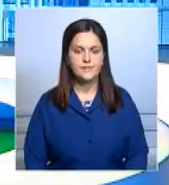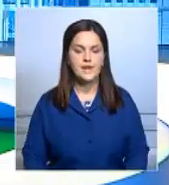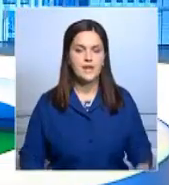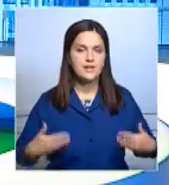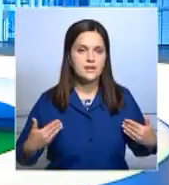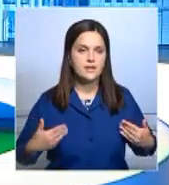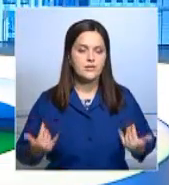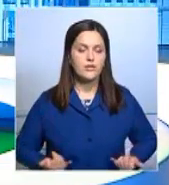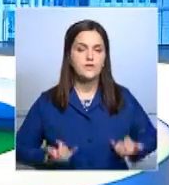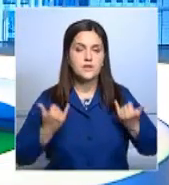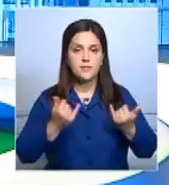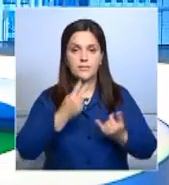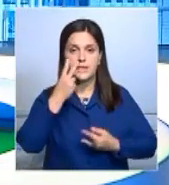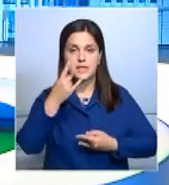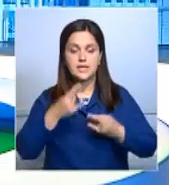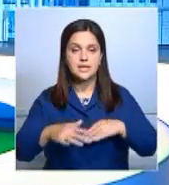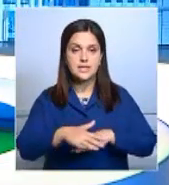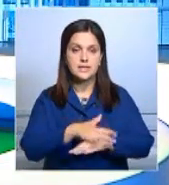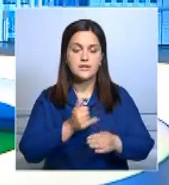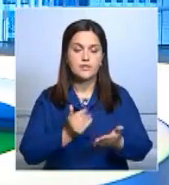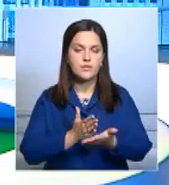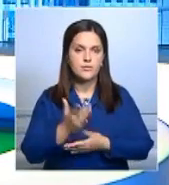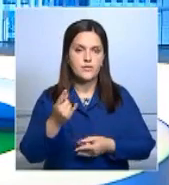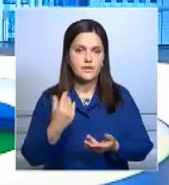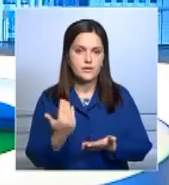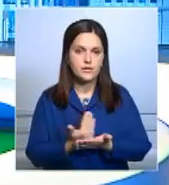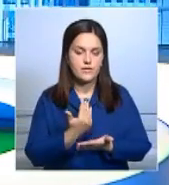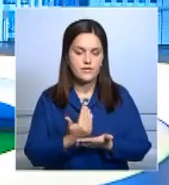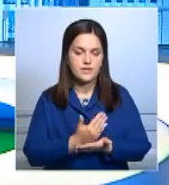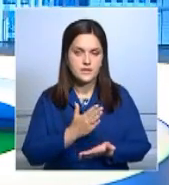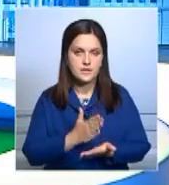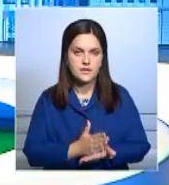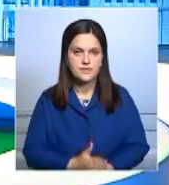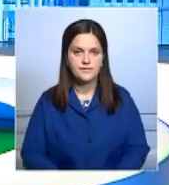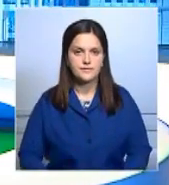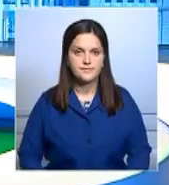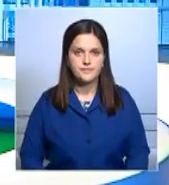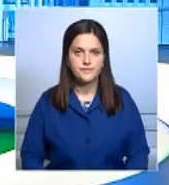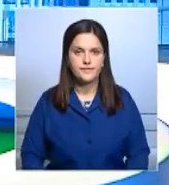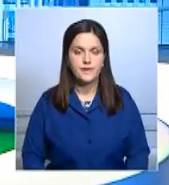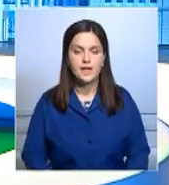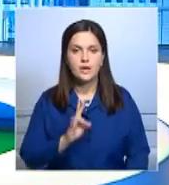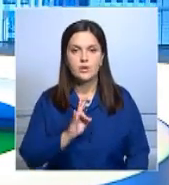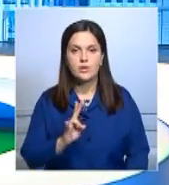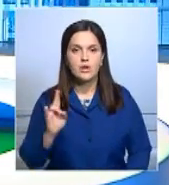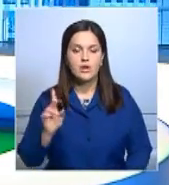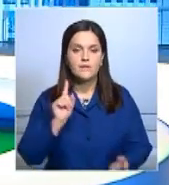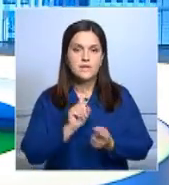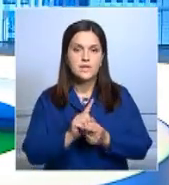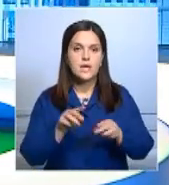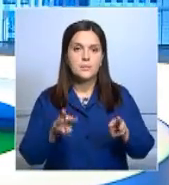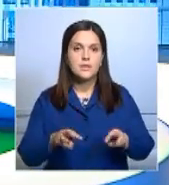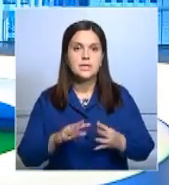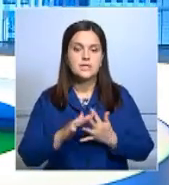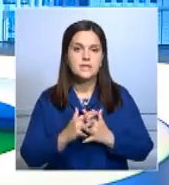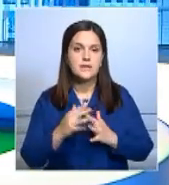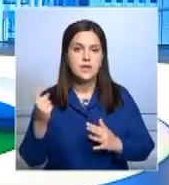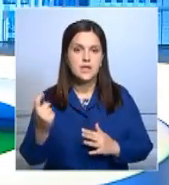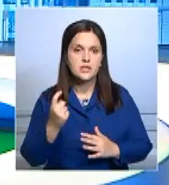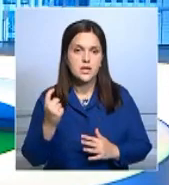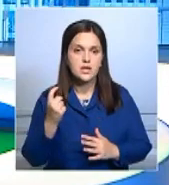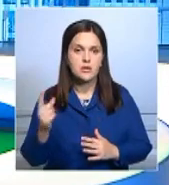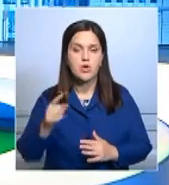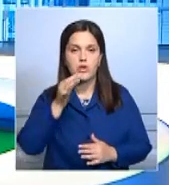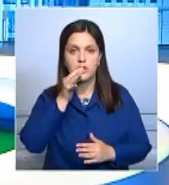Настанет половина шестого. Добрый вечер. С новостями Эльвира Нейманбаева и Виктория Антонишина. Нурсултан Назарбаев встретился с министром